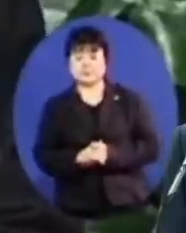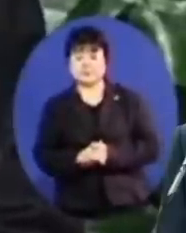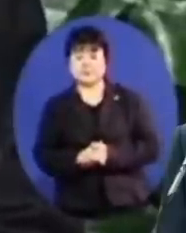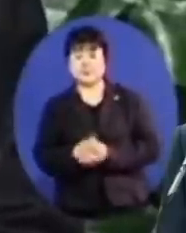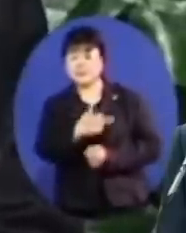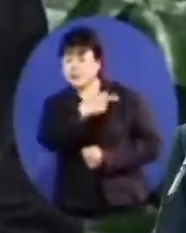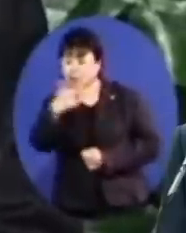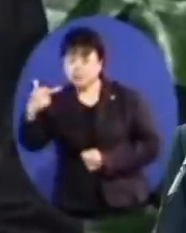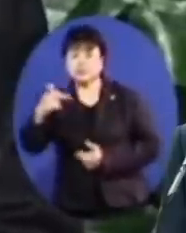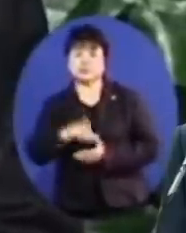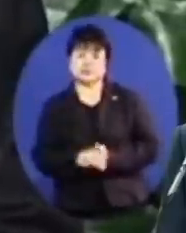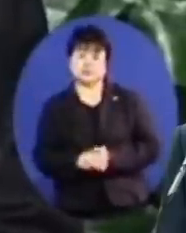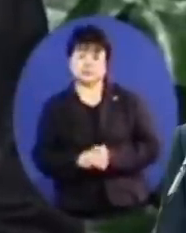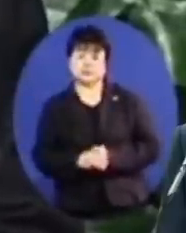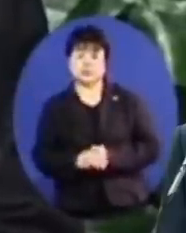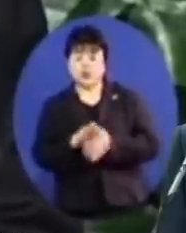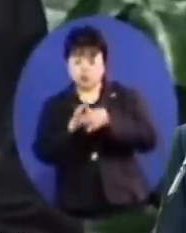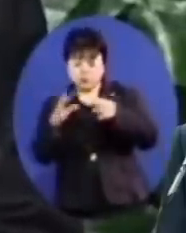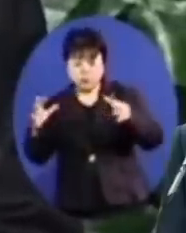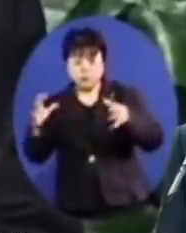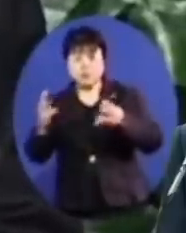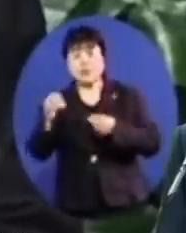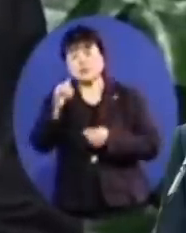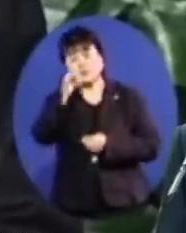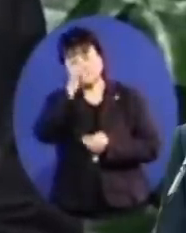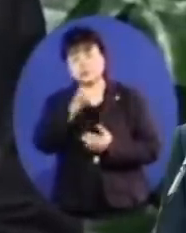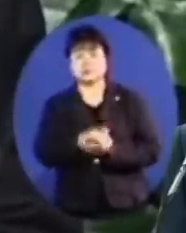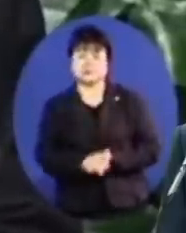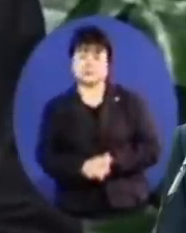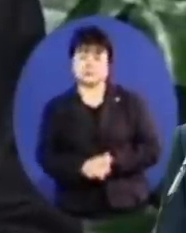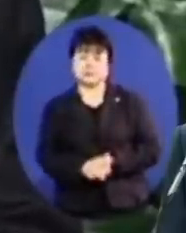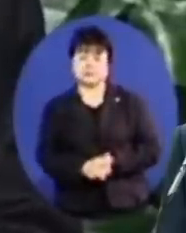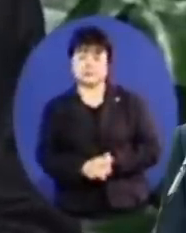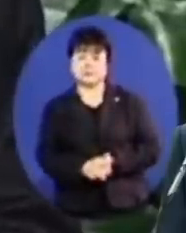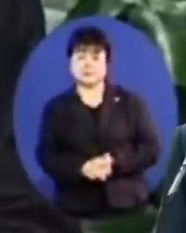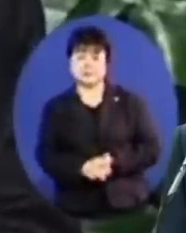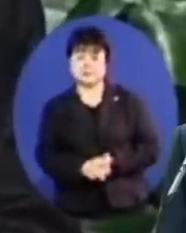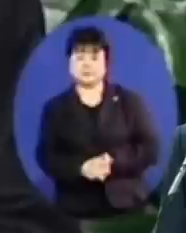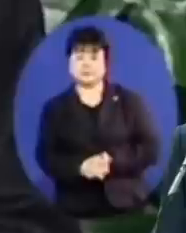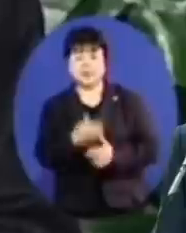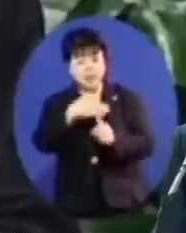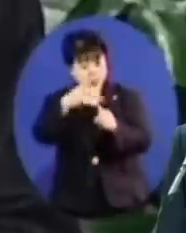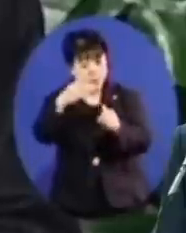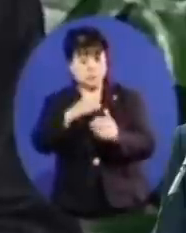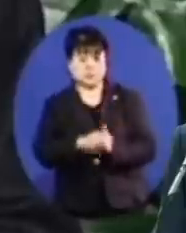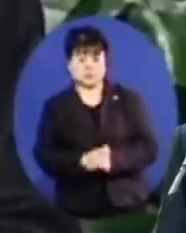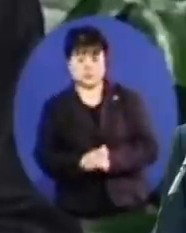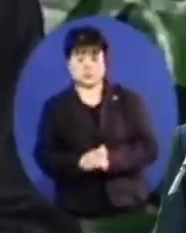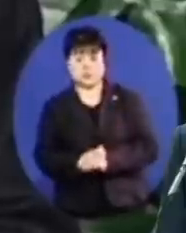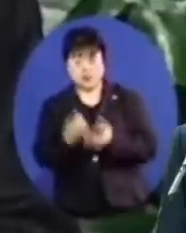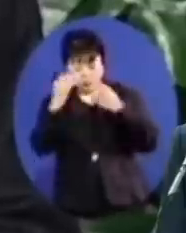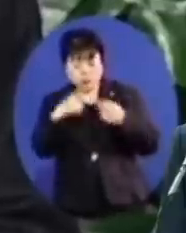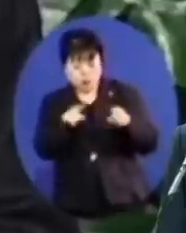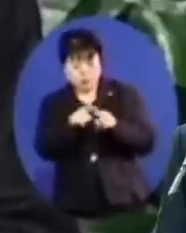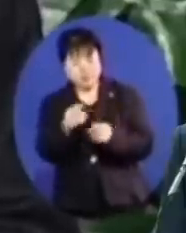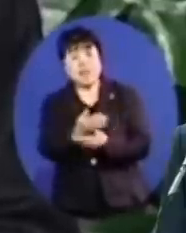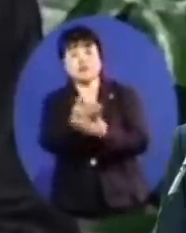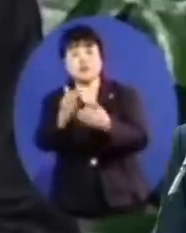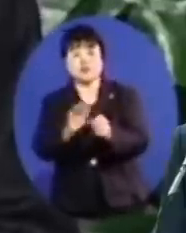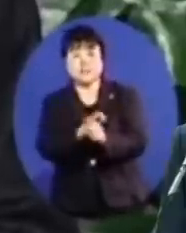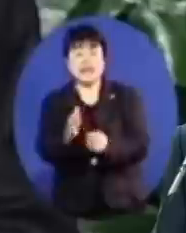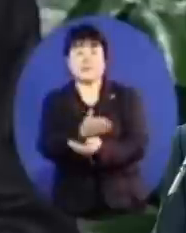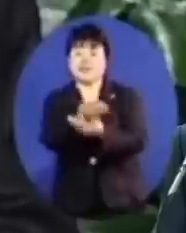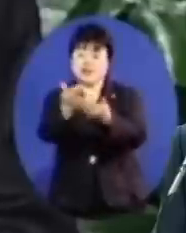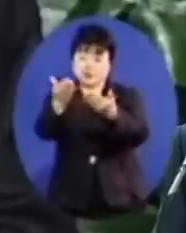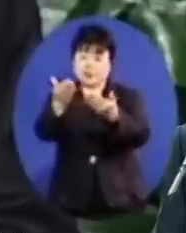너무 무관심의 대상이 되어 있는 사람들이 많습니다. 우리가 가서 고통을 함께 나누어주고 사랑을 함께